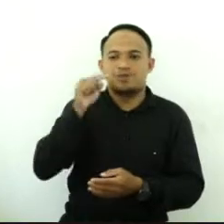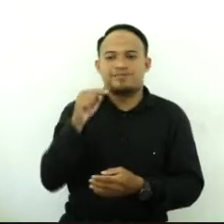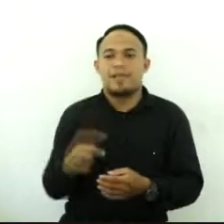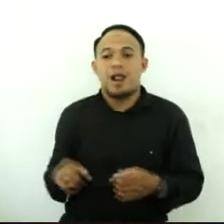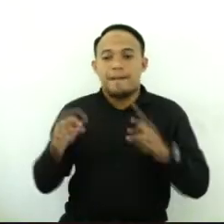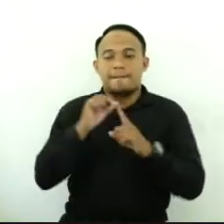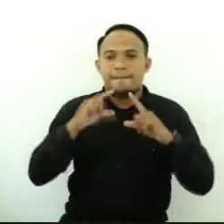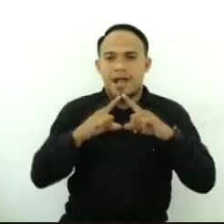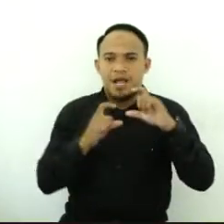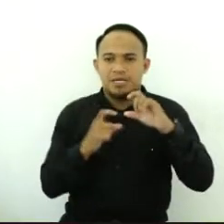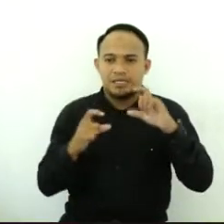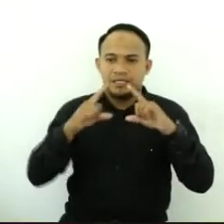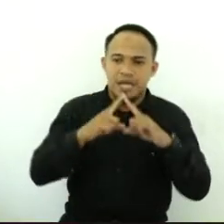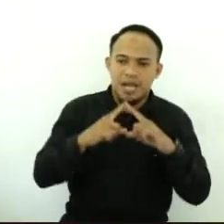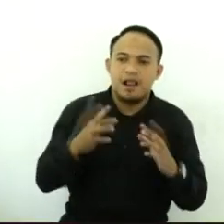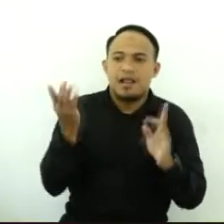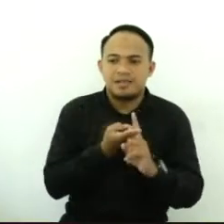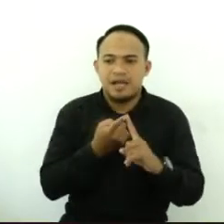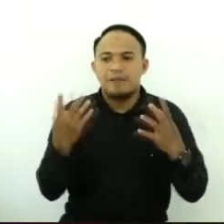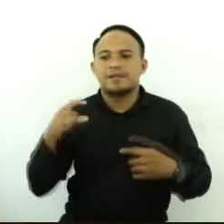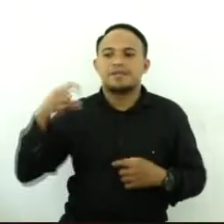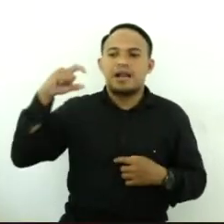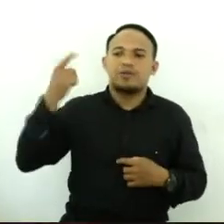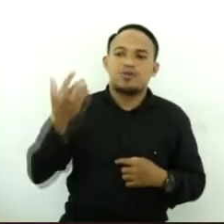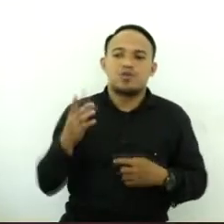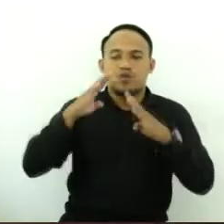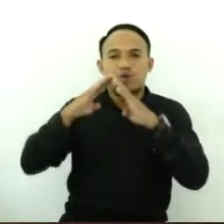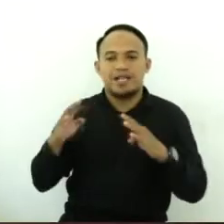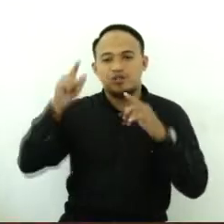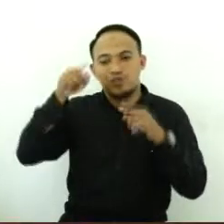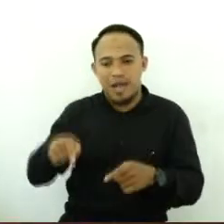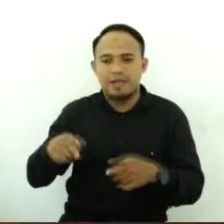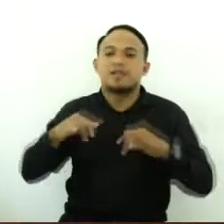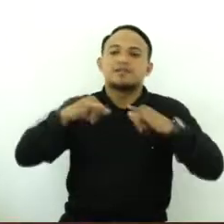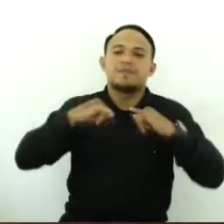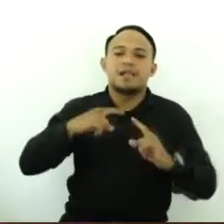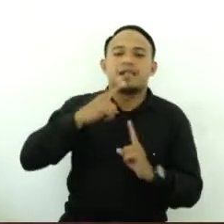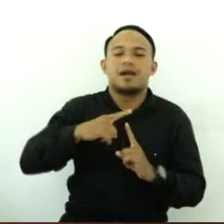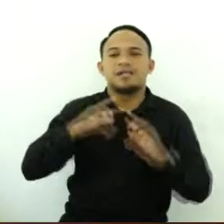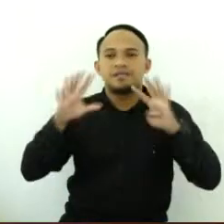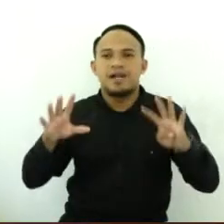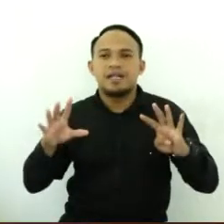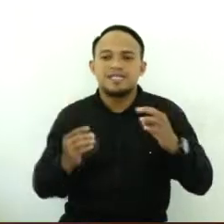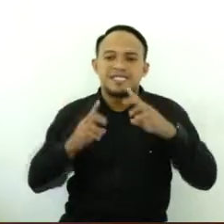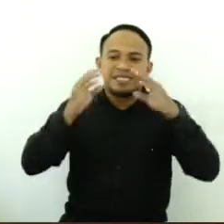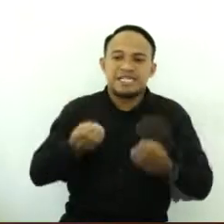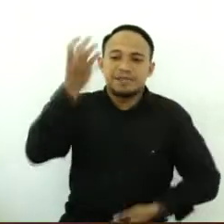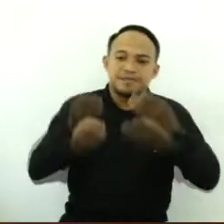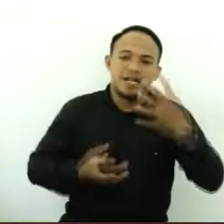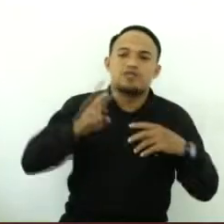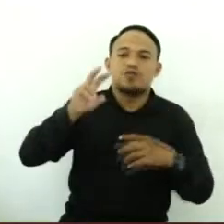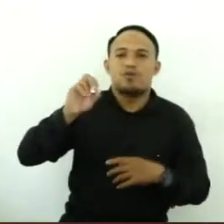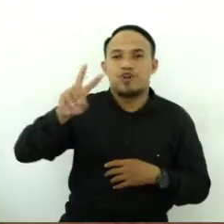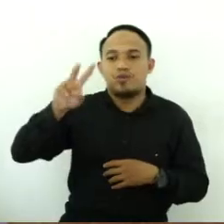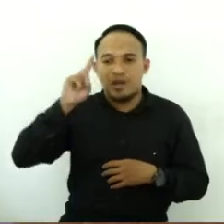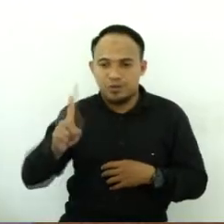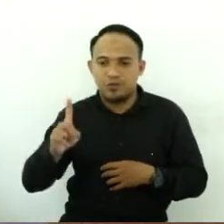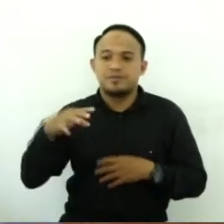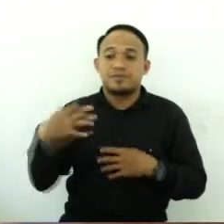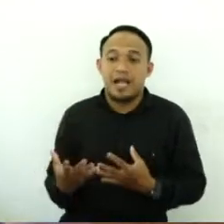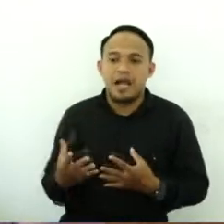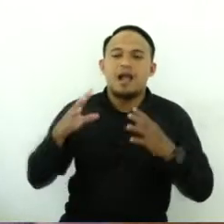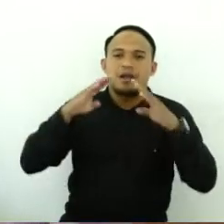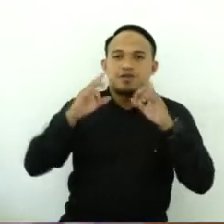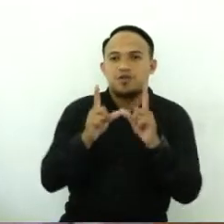pencalonan tuan rumah bersama tanggal 9 Des 2021 pada whorkshop kedua ini